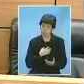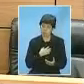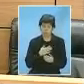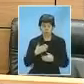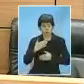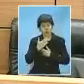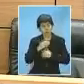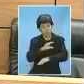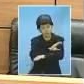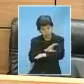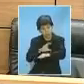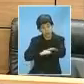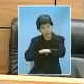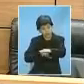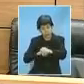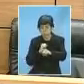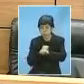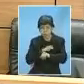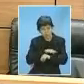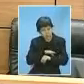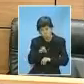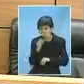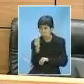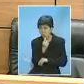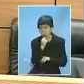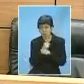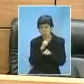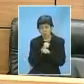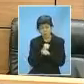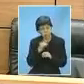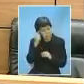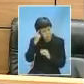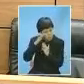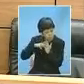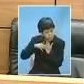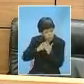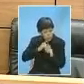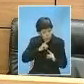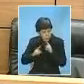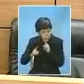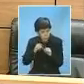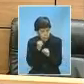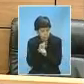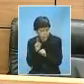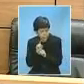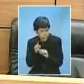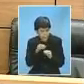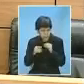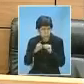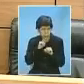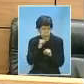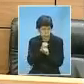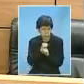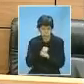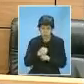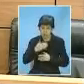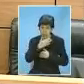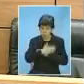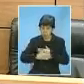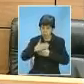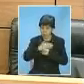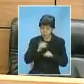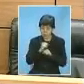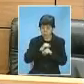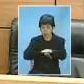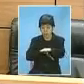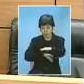รถไฟต่างๆมันสามารถเดินทางได้อย่างรวดเร็วเนี่ยวางแผนให้ดีครับเริ่มเจรจาความกันเอาให้ชัดเลยครับสถานีรถไฟบางสถานี